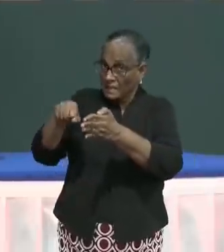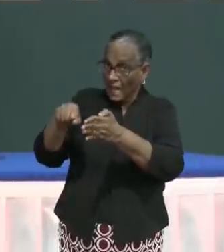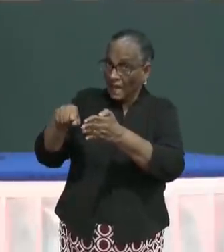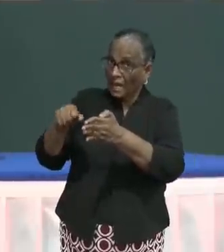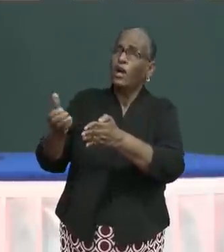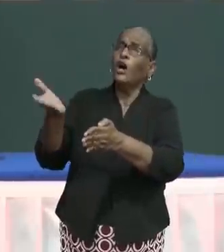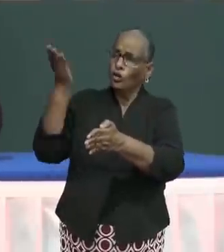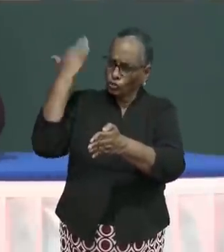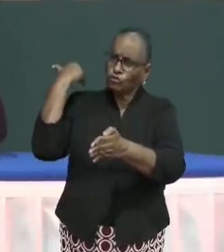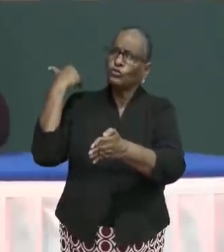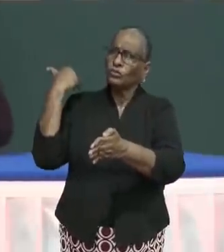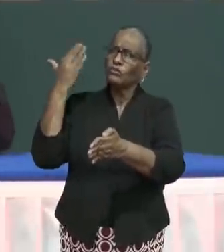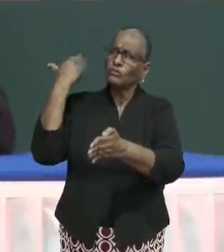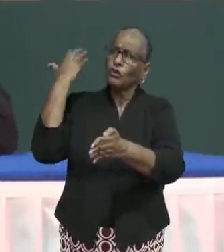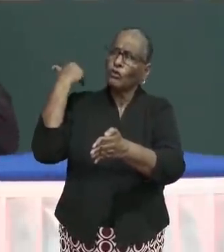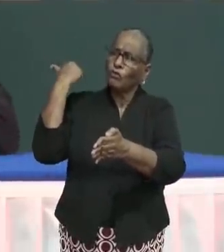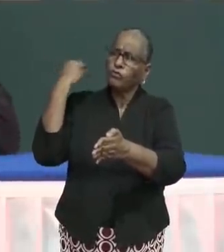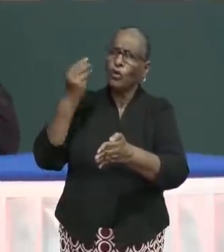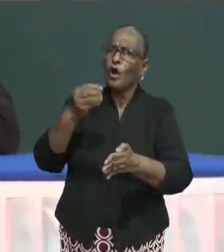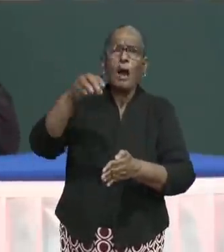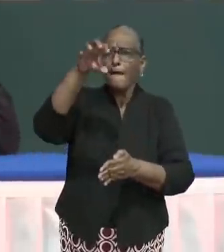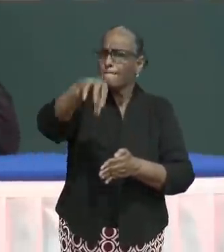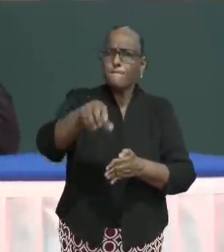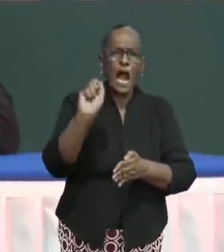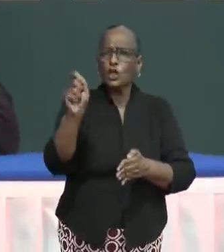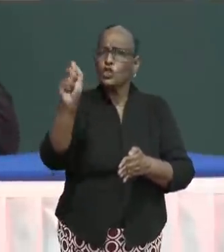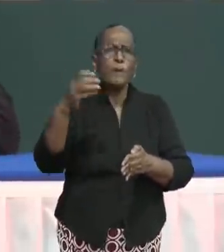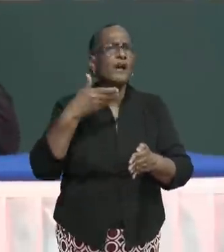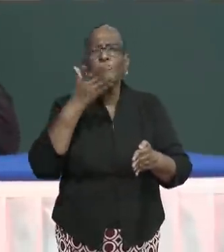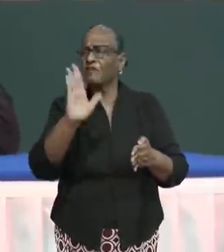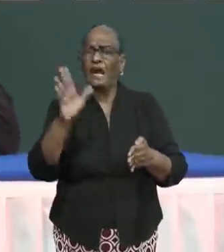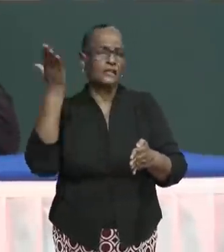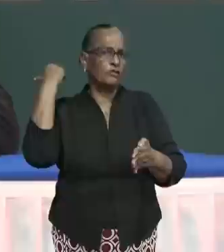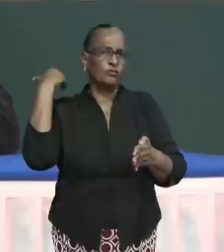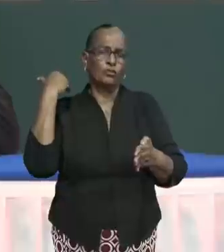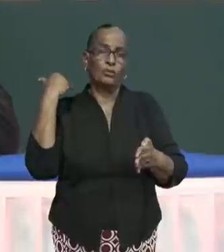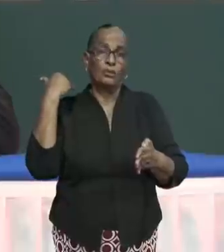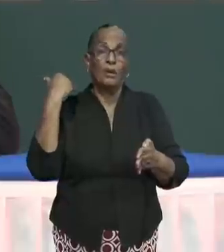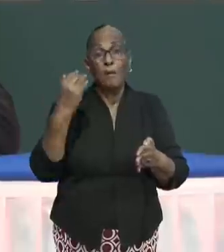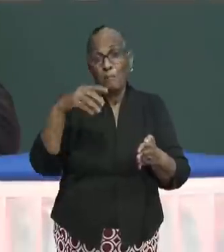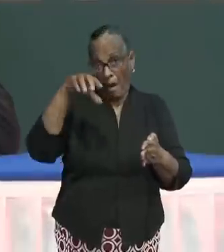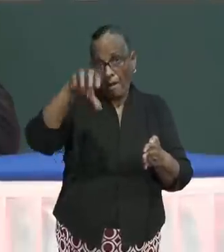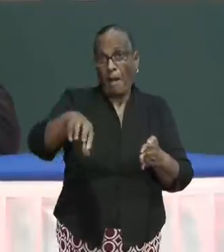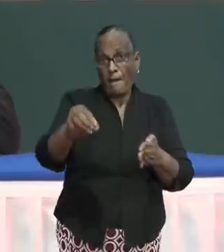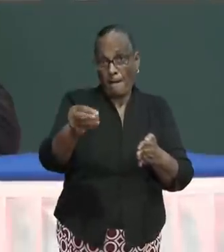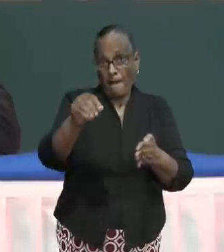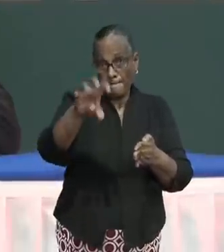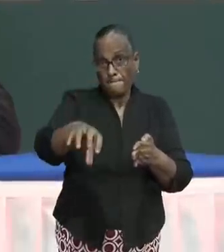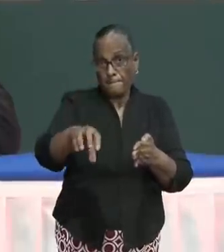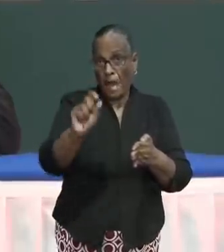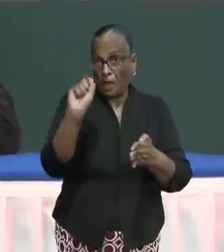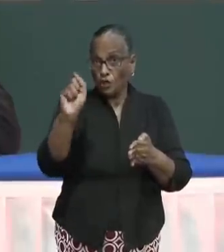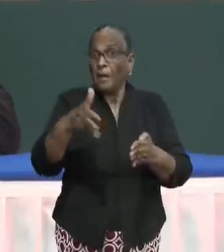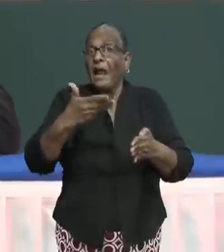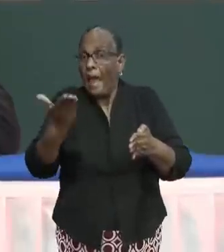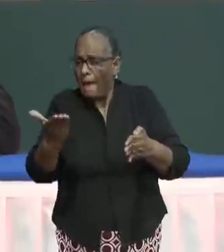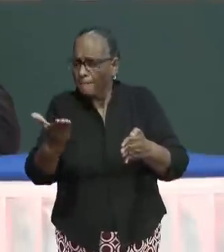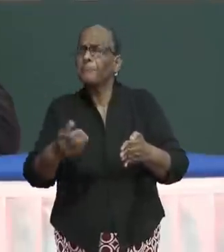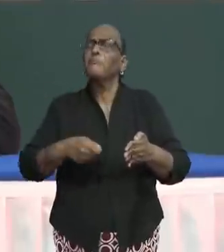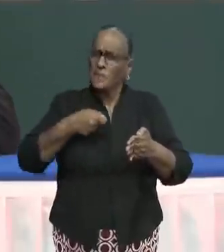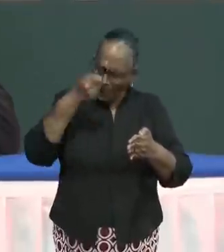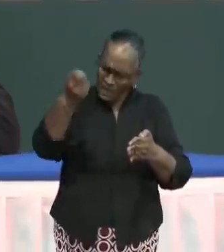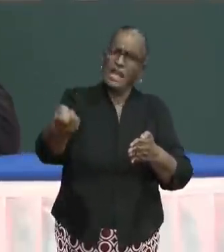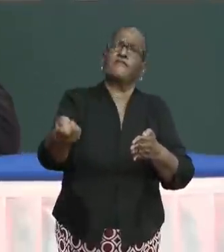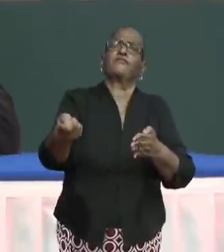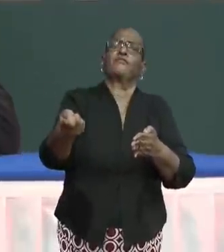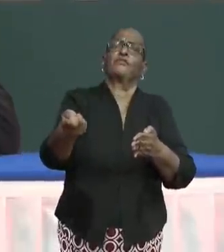toen was er niet gevraagd geworden naar een bankrekeningnummer, en toen een bankrekeningnummer hebt, geef dat ook door, zodat